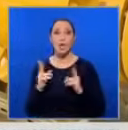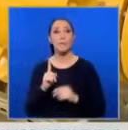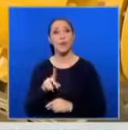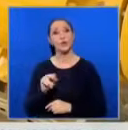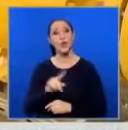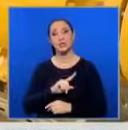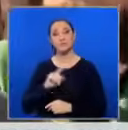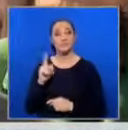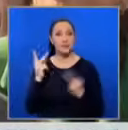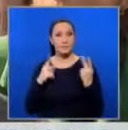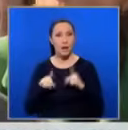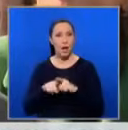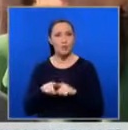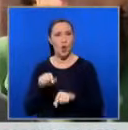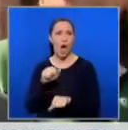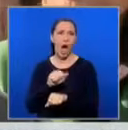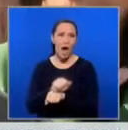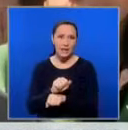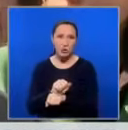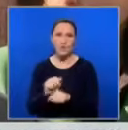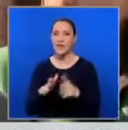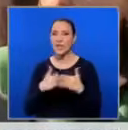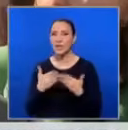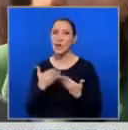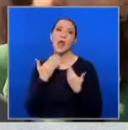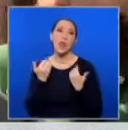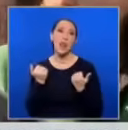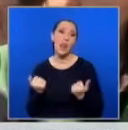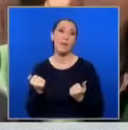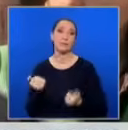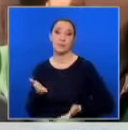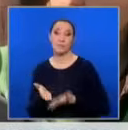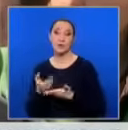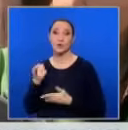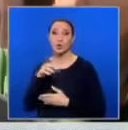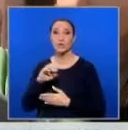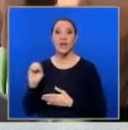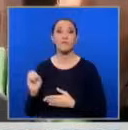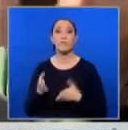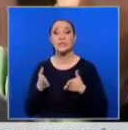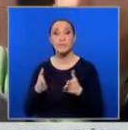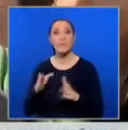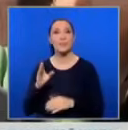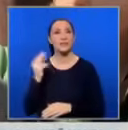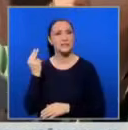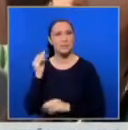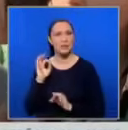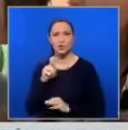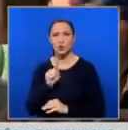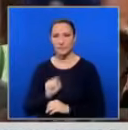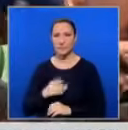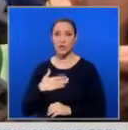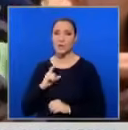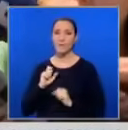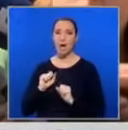кажа, недоразумение като арестувани книги няма да способстват за този европейски път на Сърбия, така че този въпрос имам